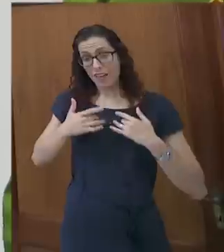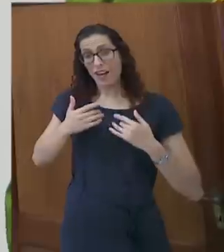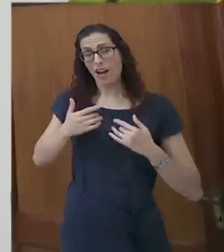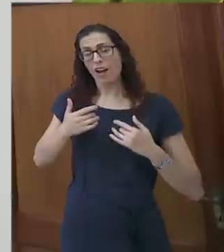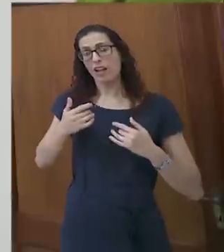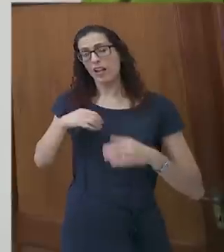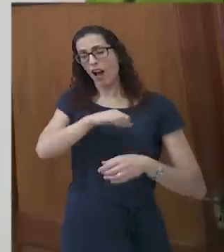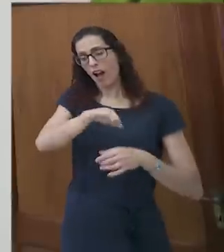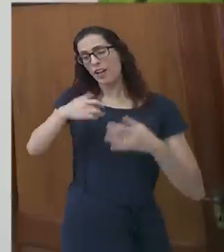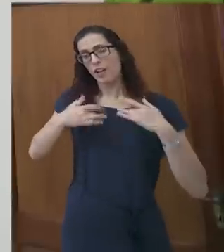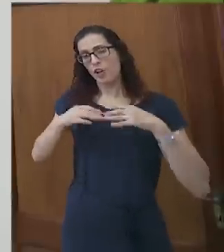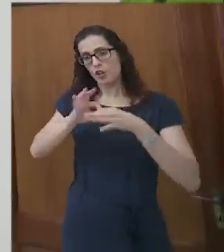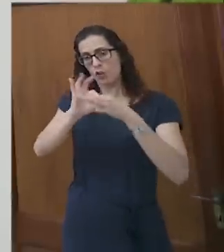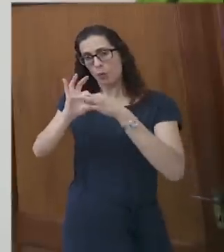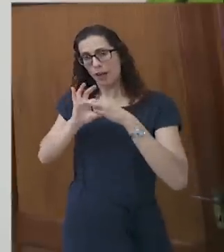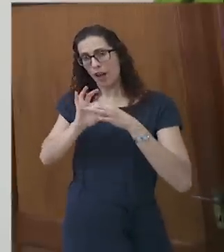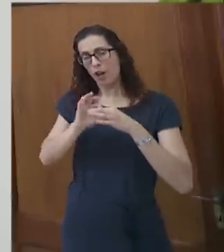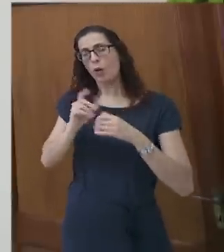mulej ħnejna.